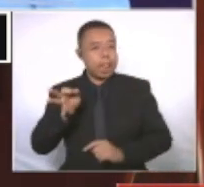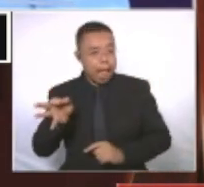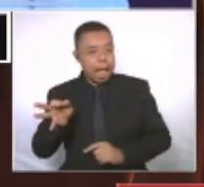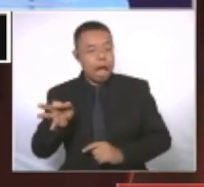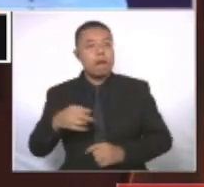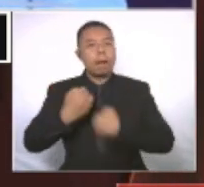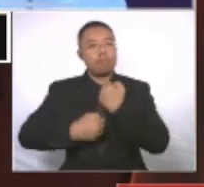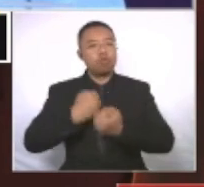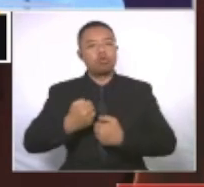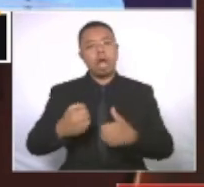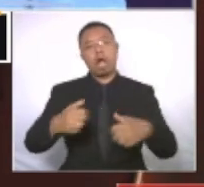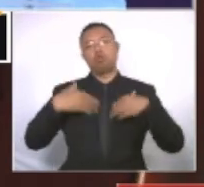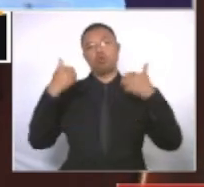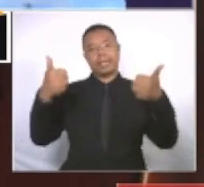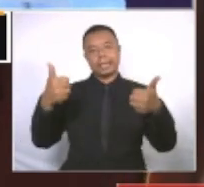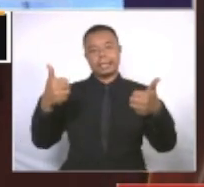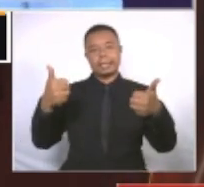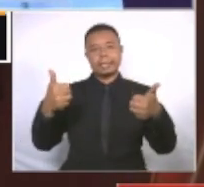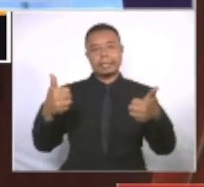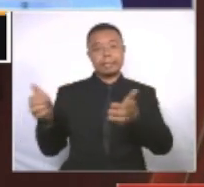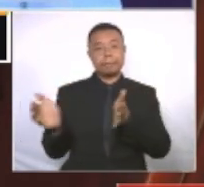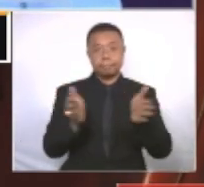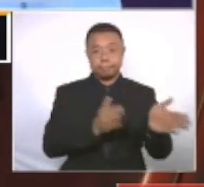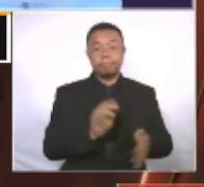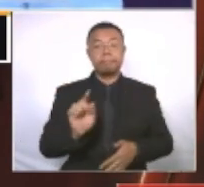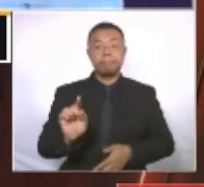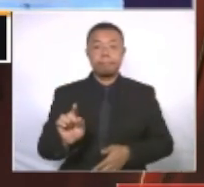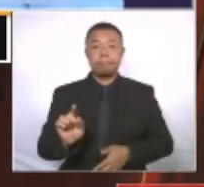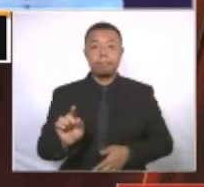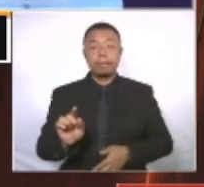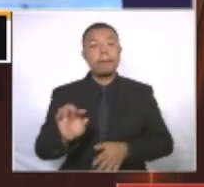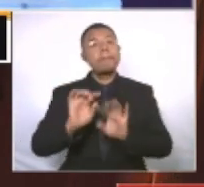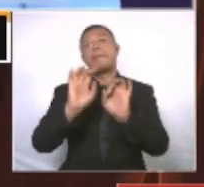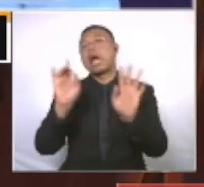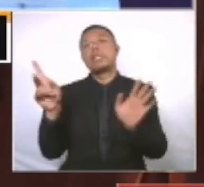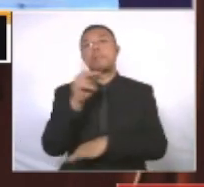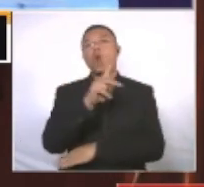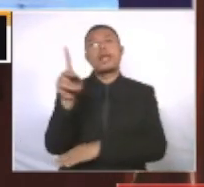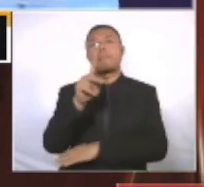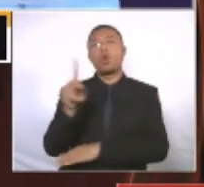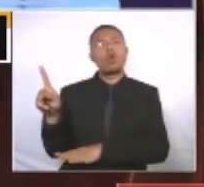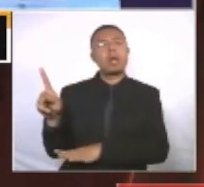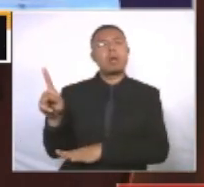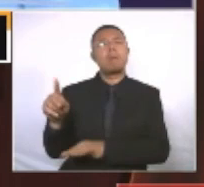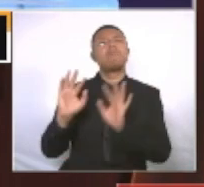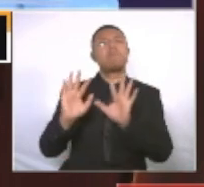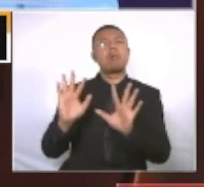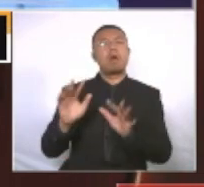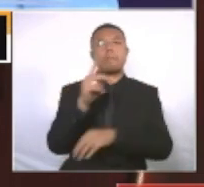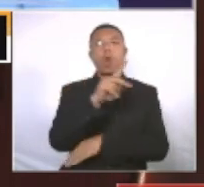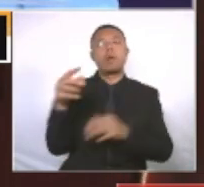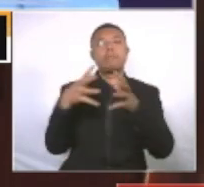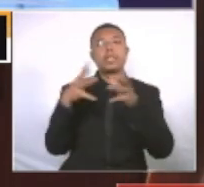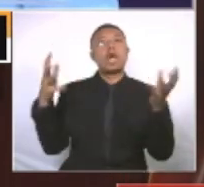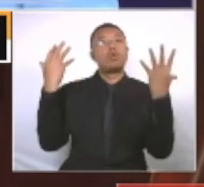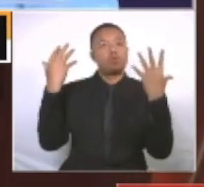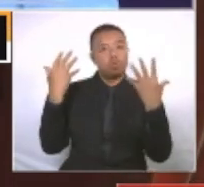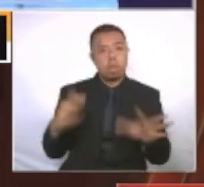sekaligus pengusaha yang sukses. Bahkan berbagai proyek-proyek besar